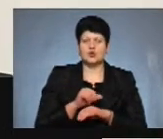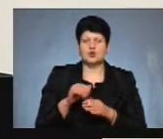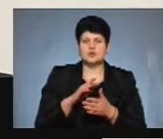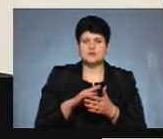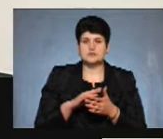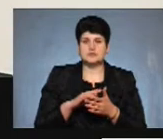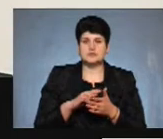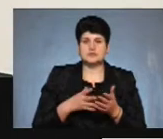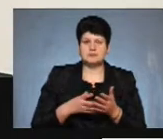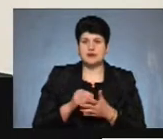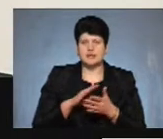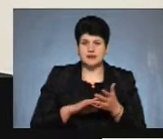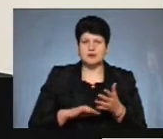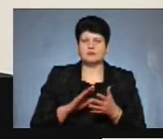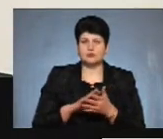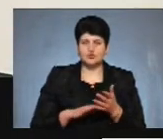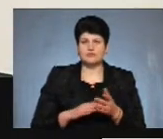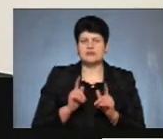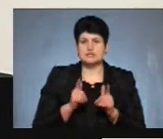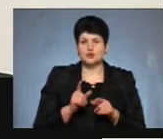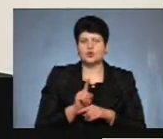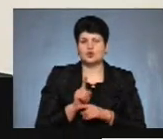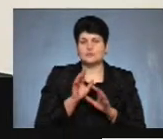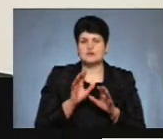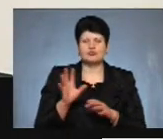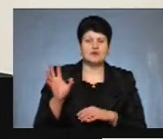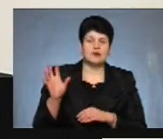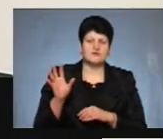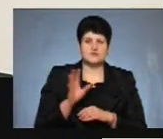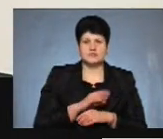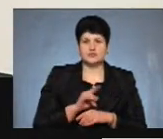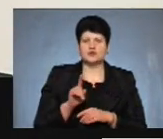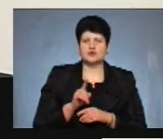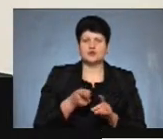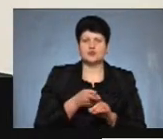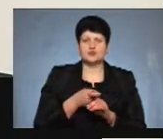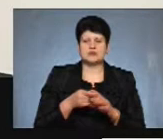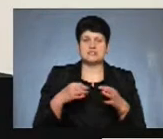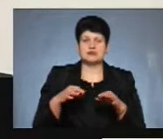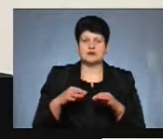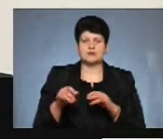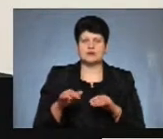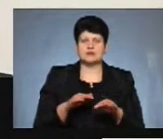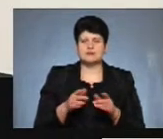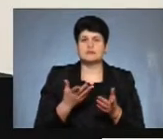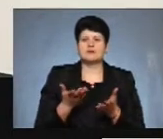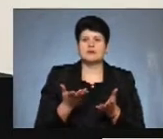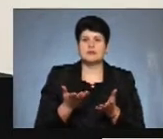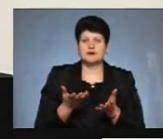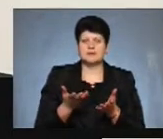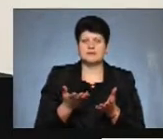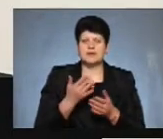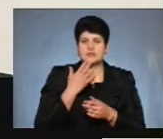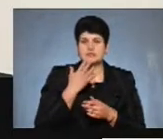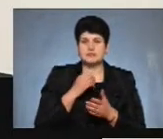продовжитися згідно норм даного закону для всіх. Що стосується транспортних засобів, які на